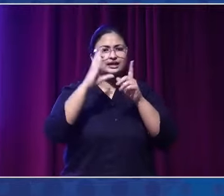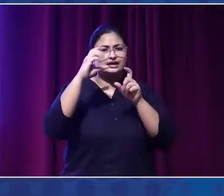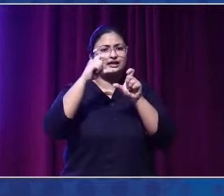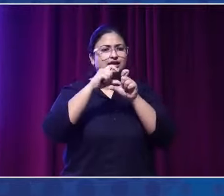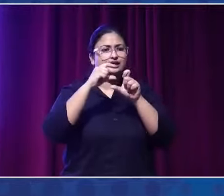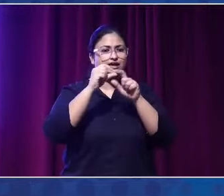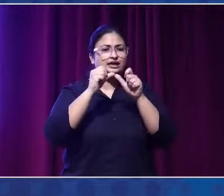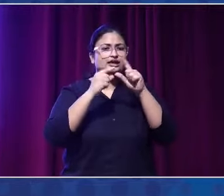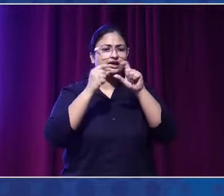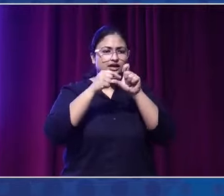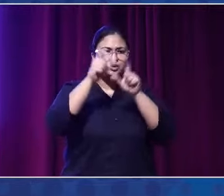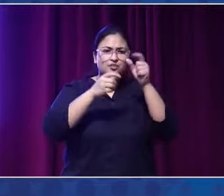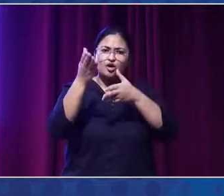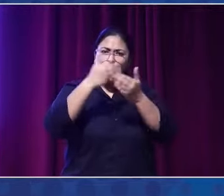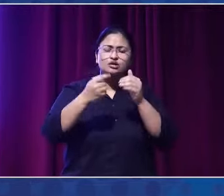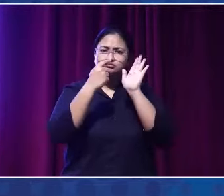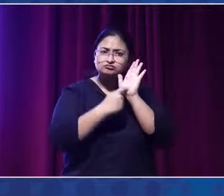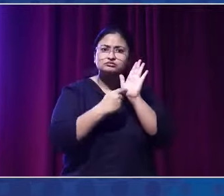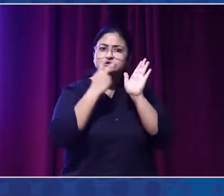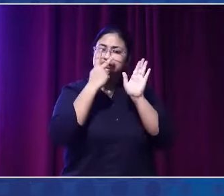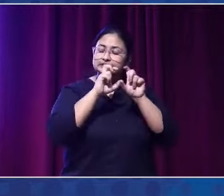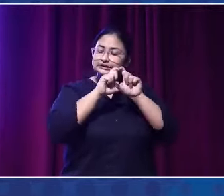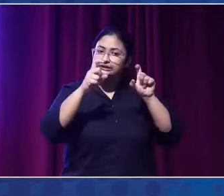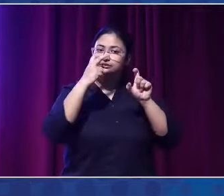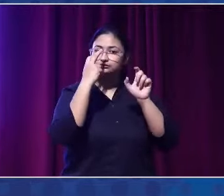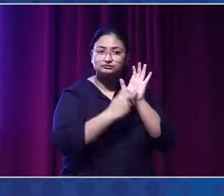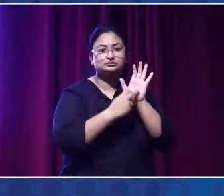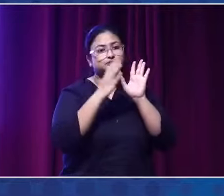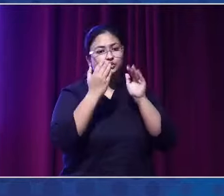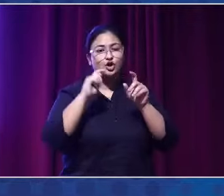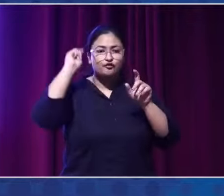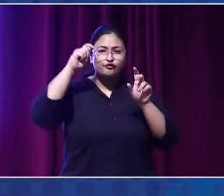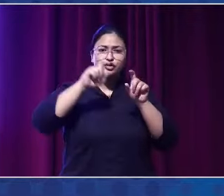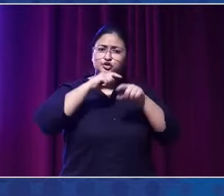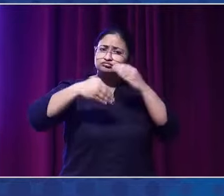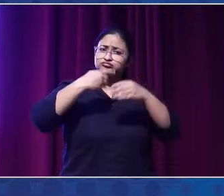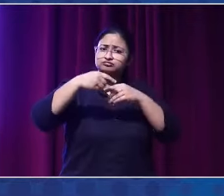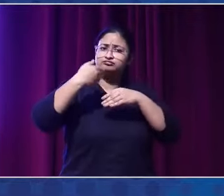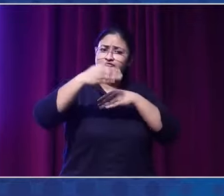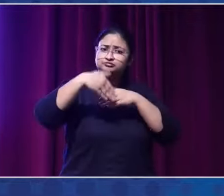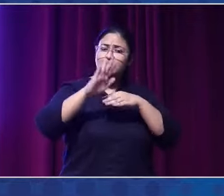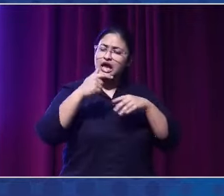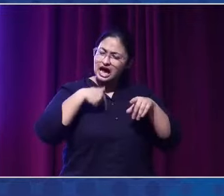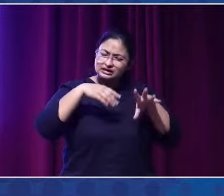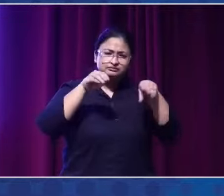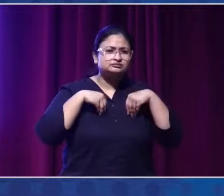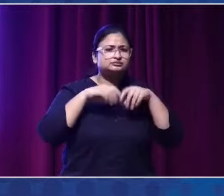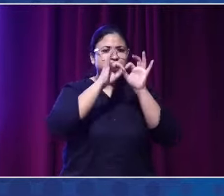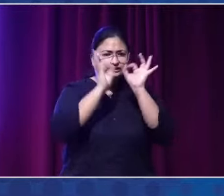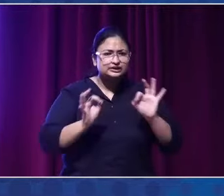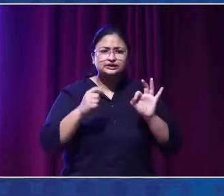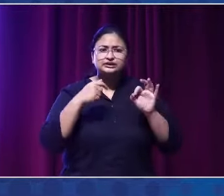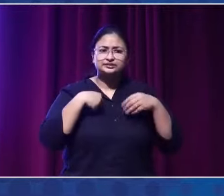मस्ट बी एबल टू सी एवरीथिंग इन फ्रंट ऑफ देयर आईज, वीडियोग्राफी मस्ट कंटिन्यू, एंड वी आर ऑलवेज रेडी, द सिस्टम ऑफ इंडियन इलेक्शंस इज